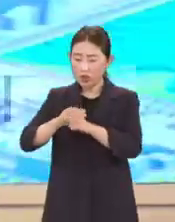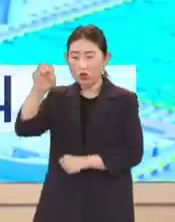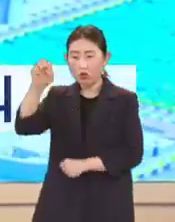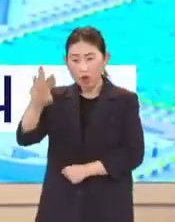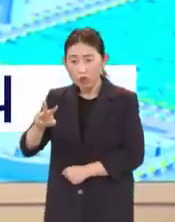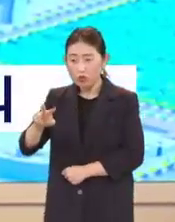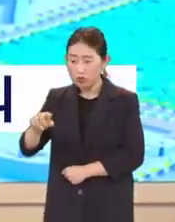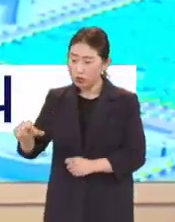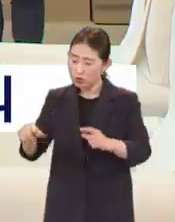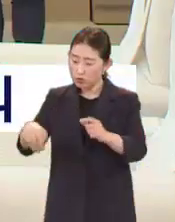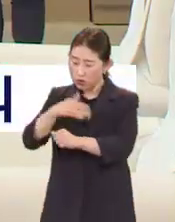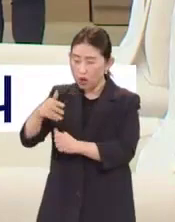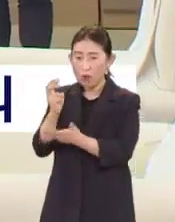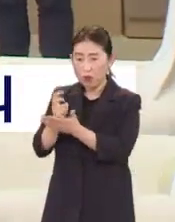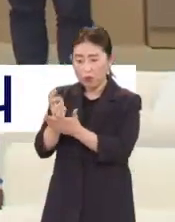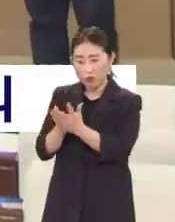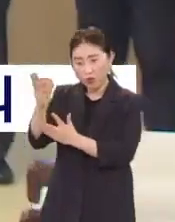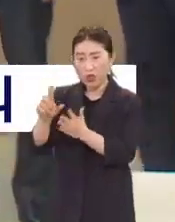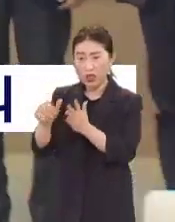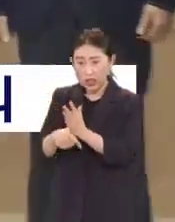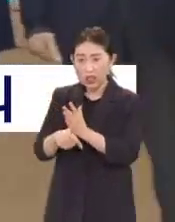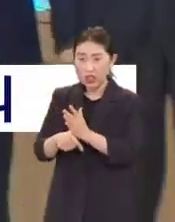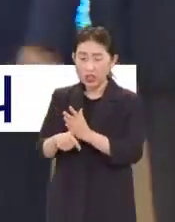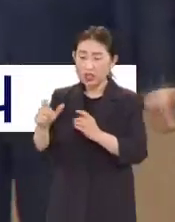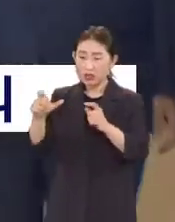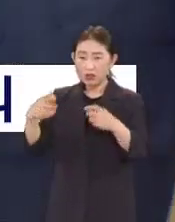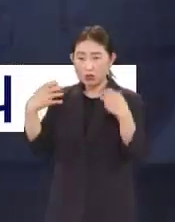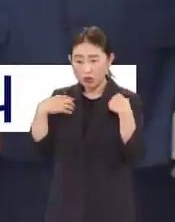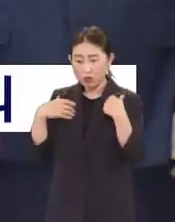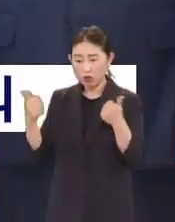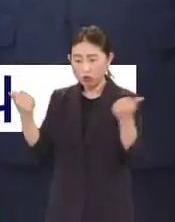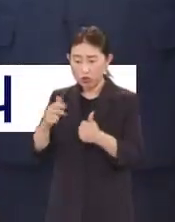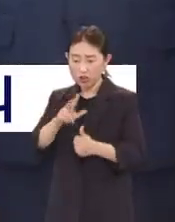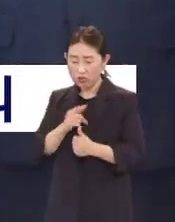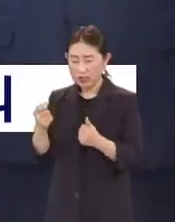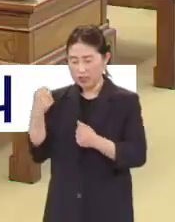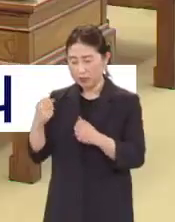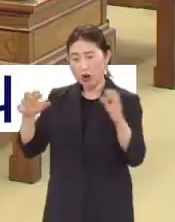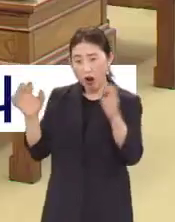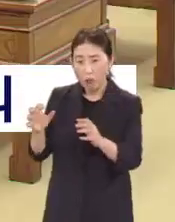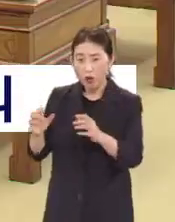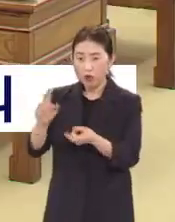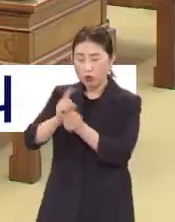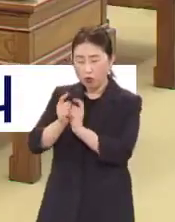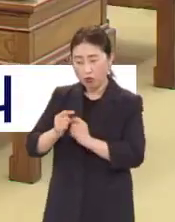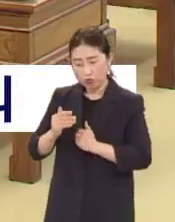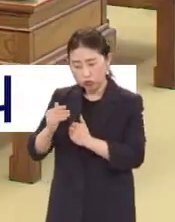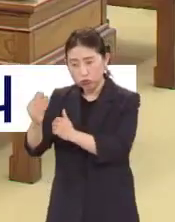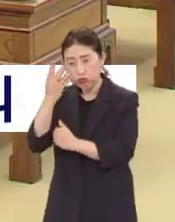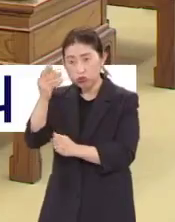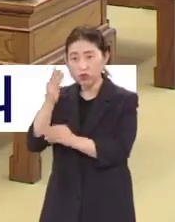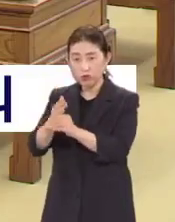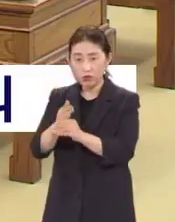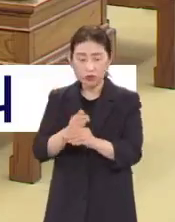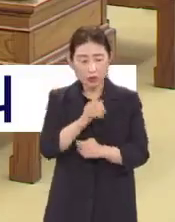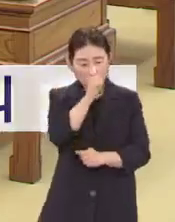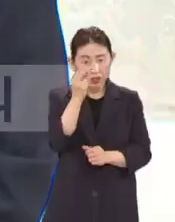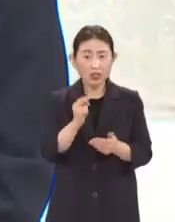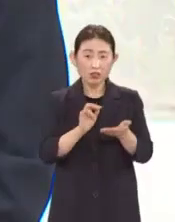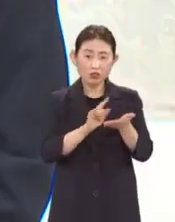광주신공항의 경우 법안 통과 과정에서 지자체는 물론 국회의원들이 공조해 주고 받기식 처리를 하고 있지만